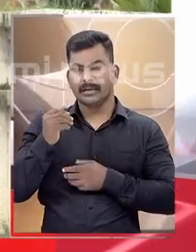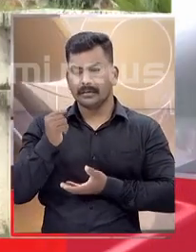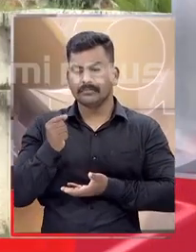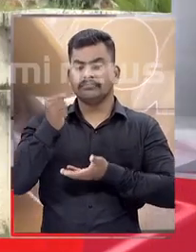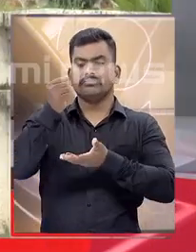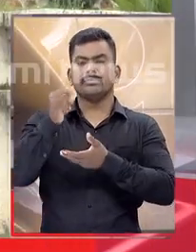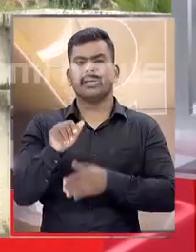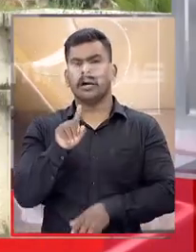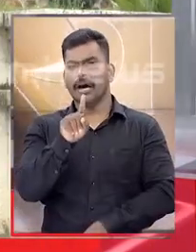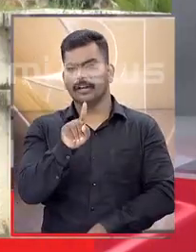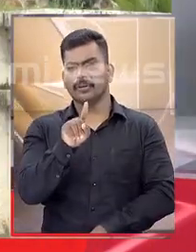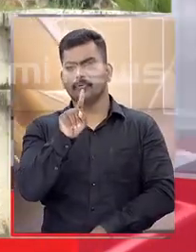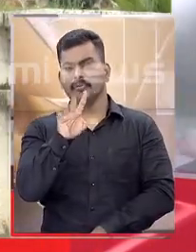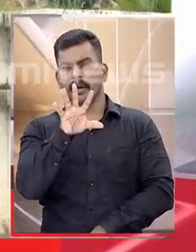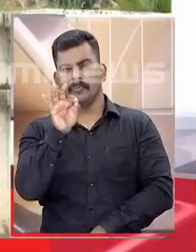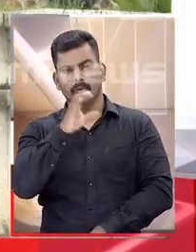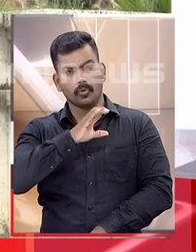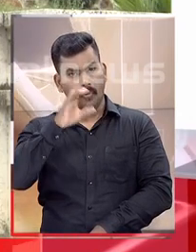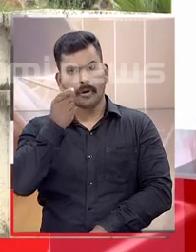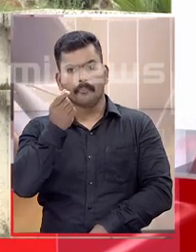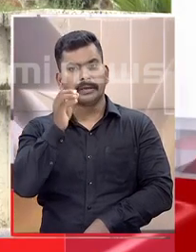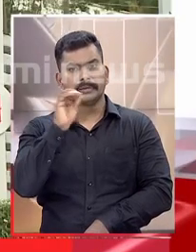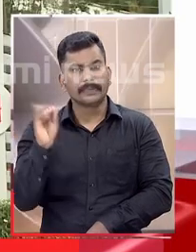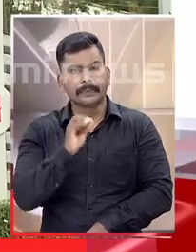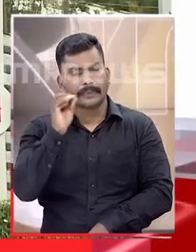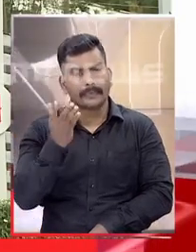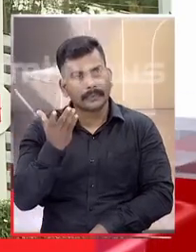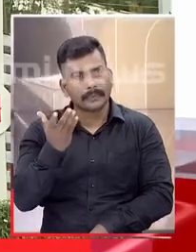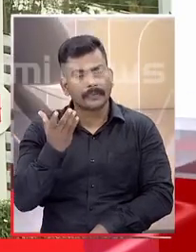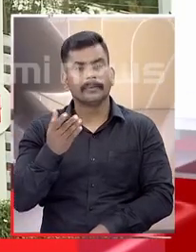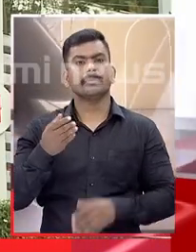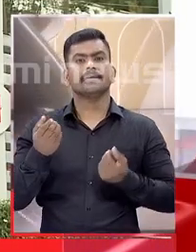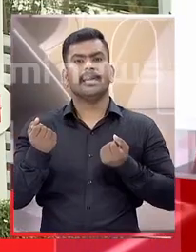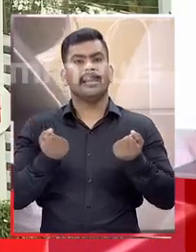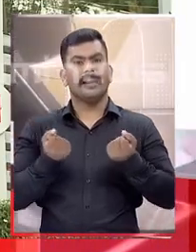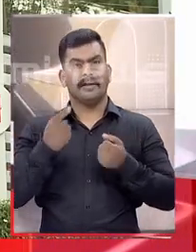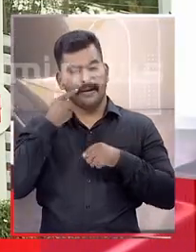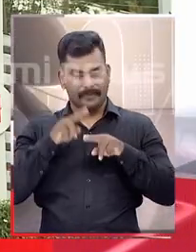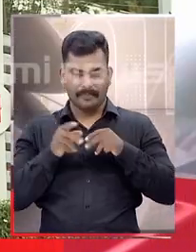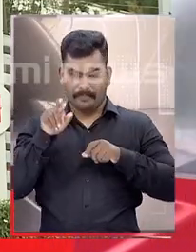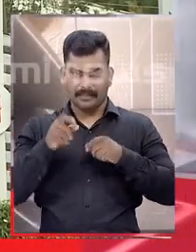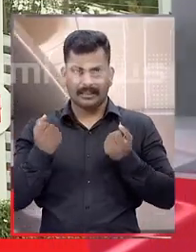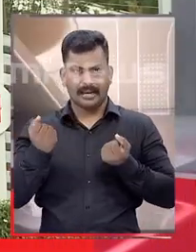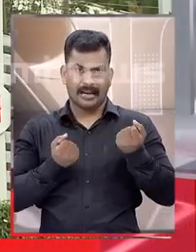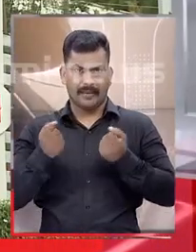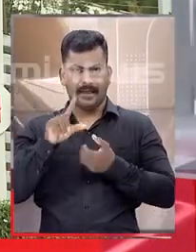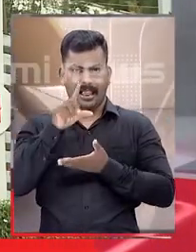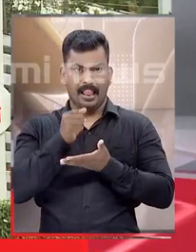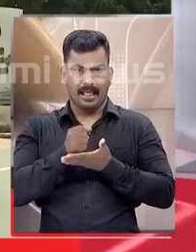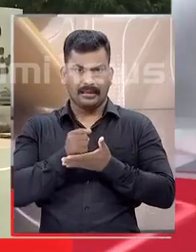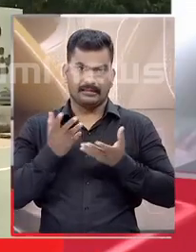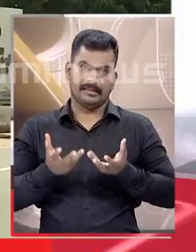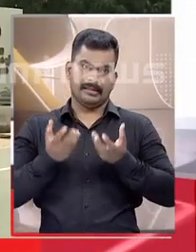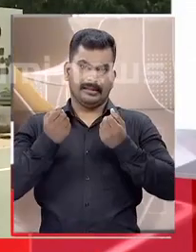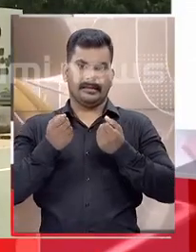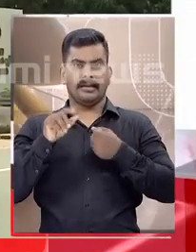കൊടുക്കാൻ 1850 കോടി ഇല്ല എന്നാ പറയുന്നത്. വേണ്ട, ഡ്രൈവിംഗ് പാസ്സായി കഴിഞ്ഞാൽ നമുക്കറിയാം ഡ്രൈവിംഗ് ലൈസൻസ് ഇപ്പം കാക്കനാട്ടിൽ